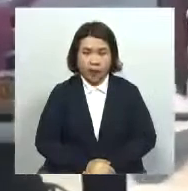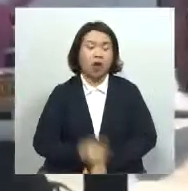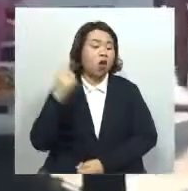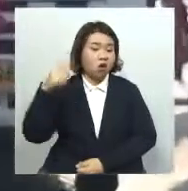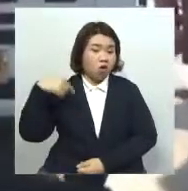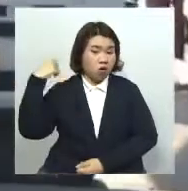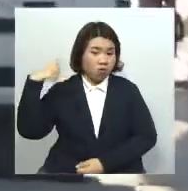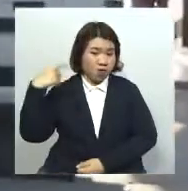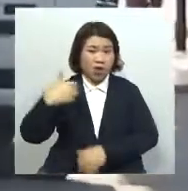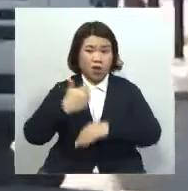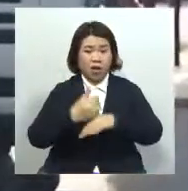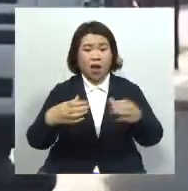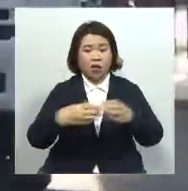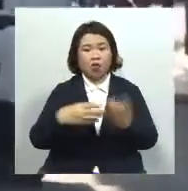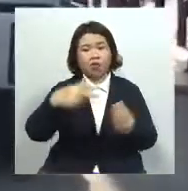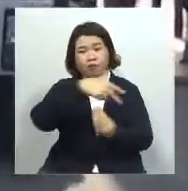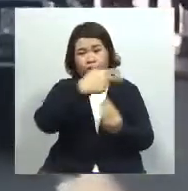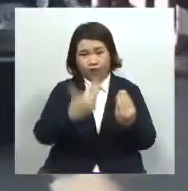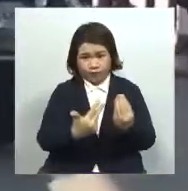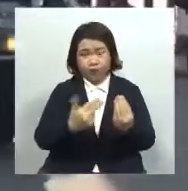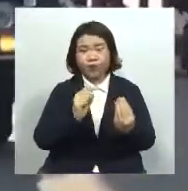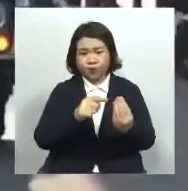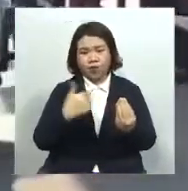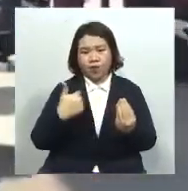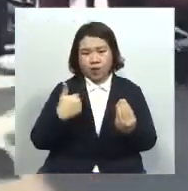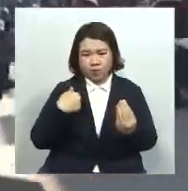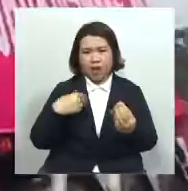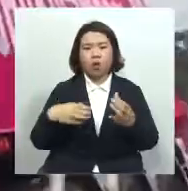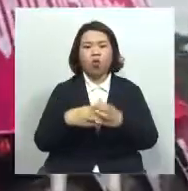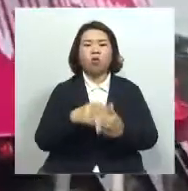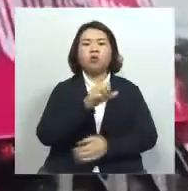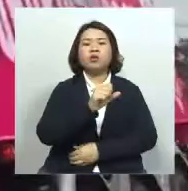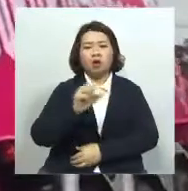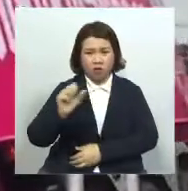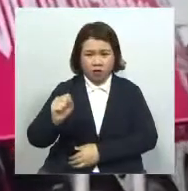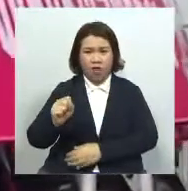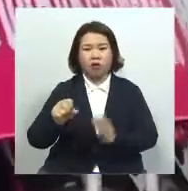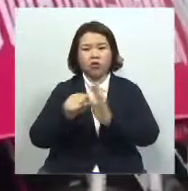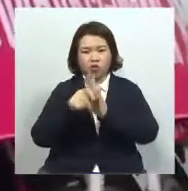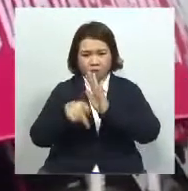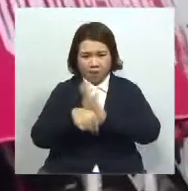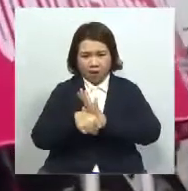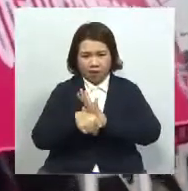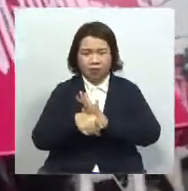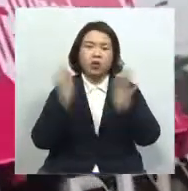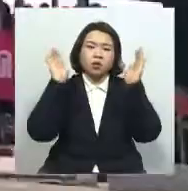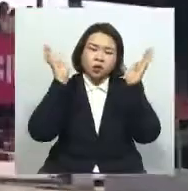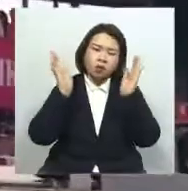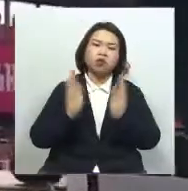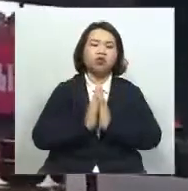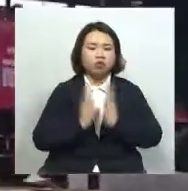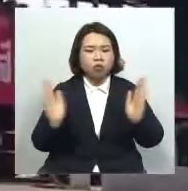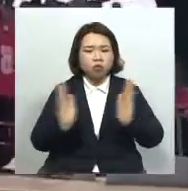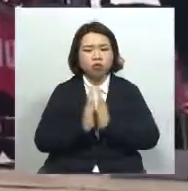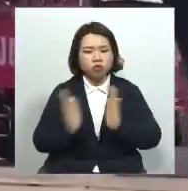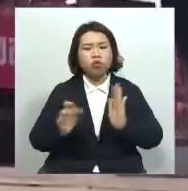ณกาญจนาศิลปะอาชานะครับหัวหน้าพรรคชาติไทยพัฒนานำว่าที่ส.ส.ของจังหวัดสุพรรณบุรีขึ้นรถแห่ขอบคุณประชาชน